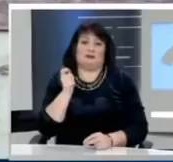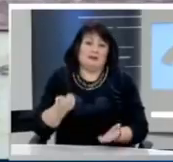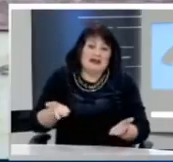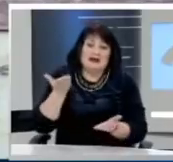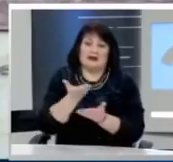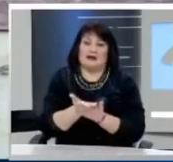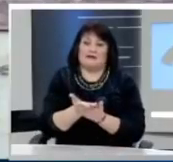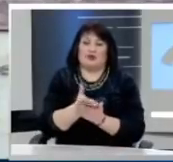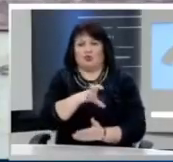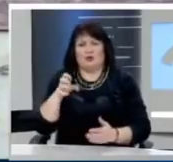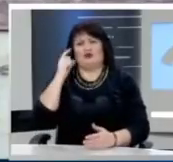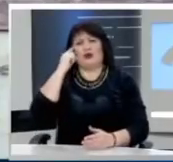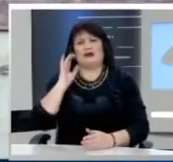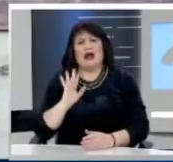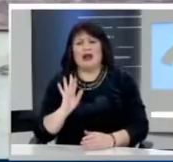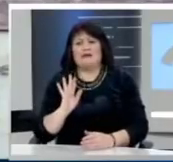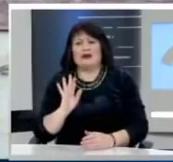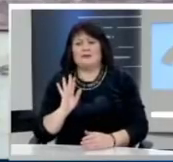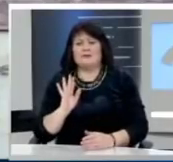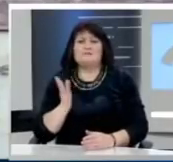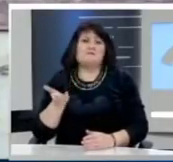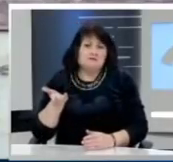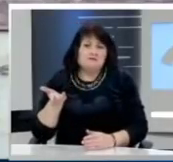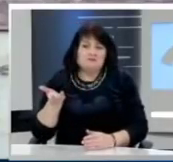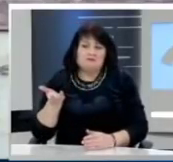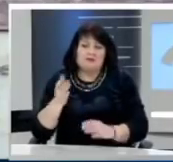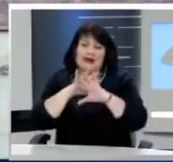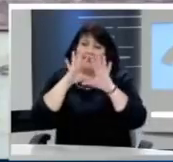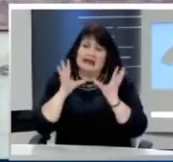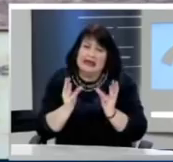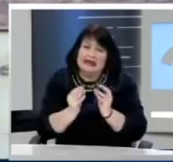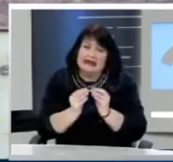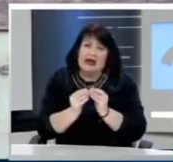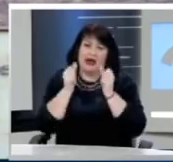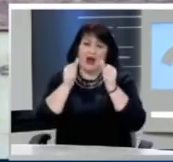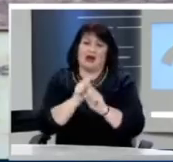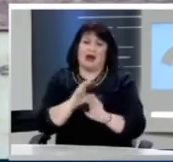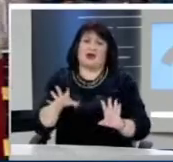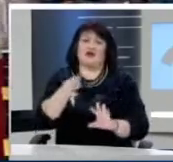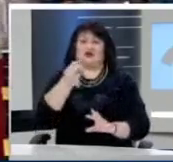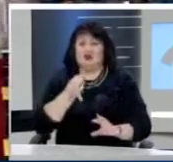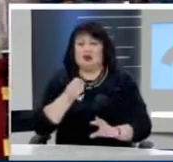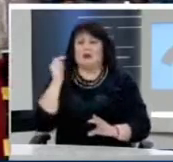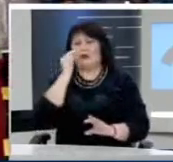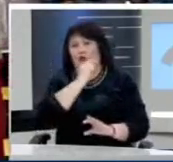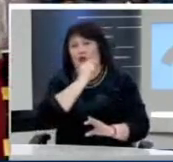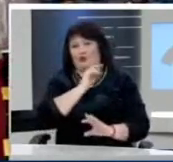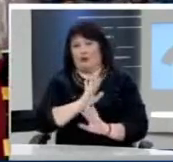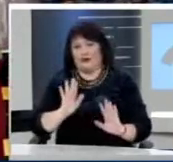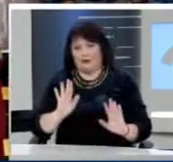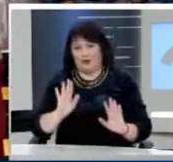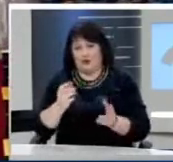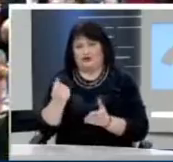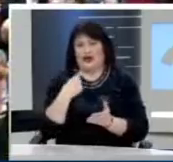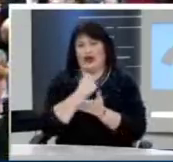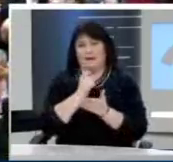τεθεί εξ όσων έχω αντιληφθεί και στην ευρεία ανακοίνωση τη δημόσια που έκανε ο Πρωθυπουργός και στην επιστολή που μας